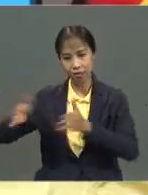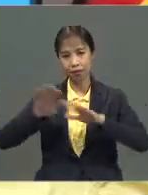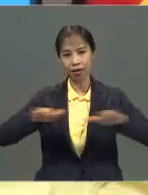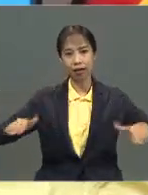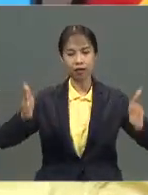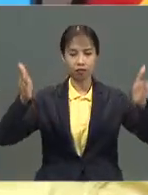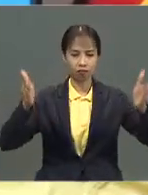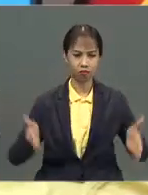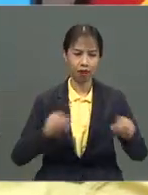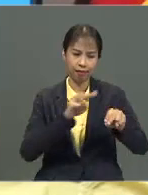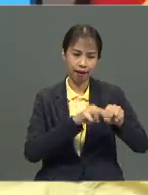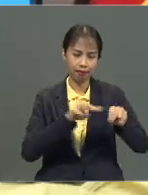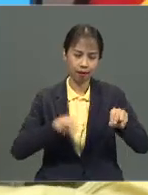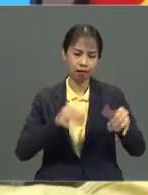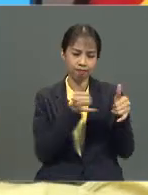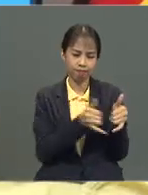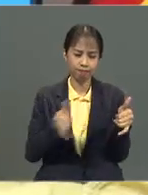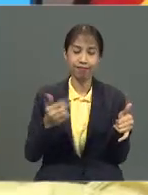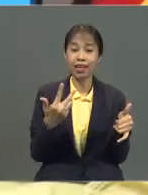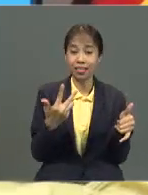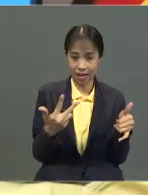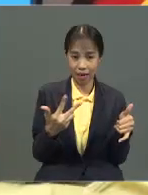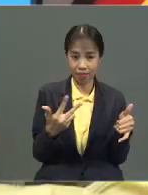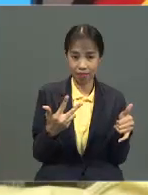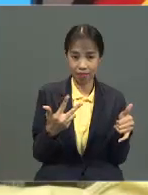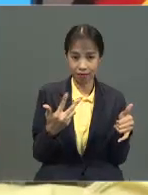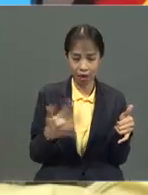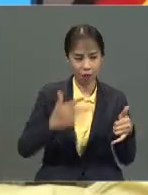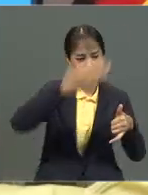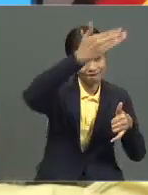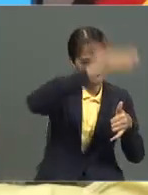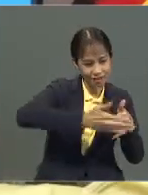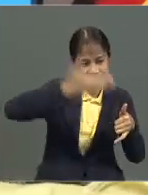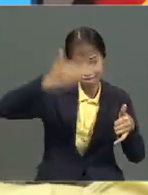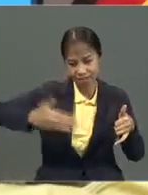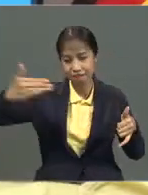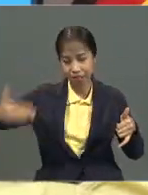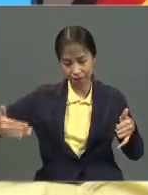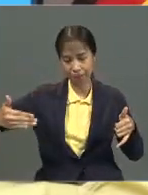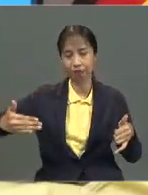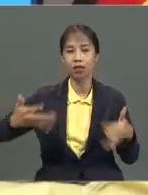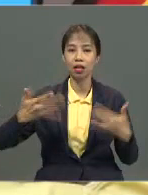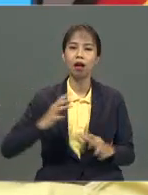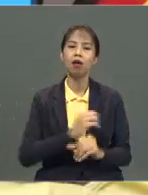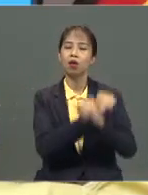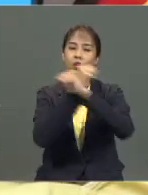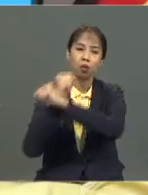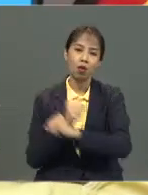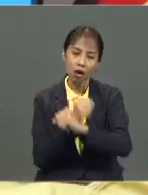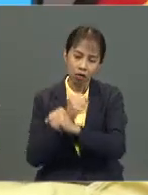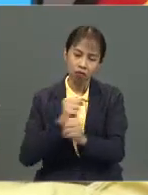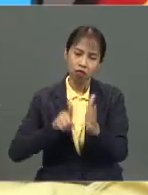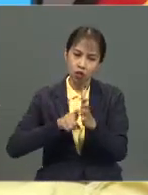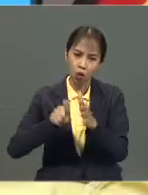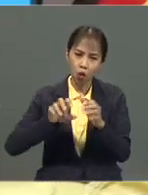นะโต๊ะหนึ่งเราจะไม่เกิน3คนเพื่อป้องกันระยะห่างให้มีเด็กมีระยะห่างของตัวเองนะคะป้องกันการติดเชื้อโร